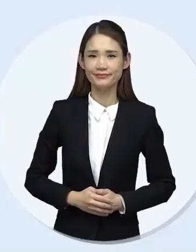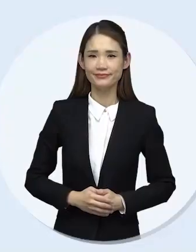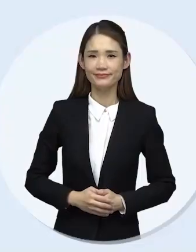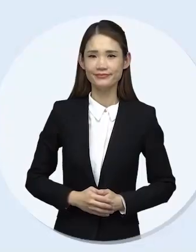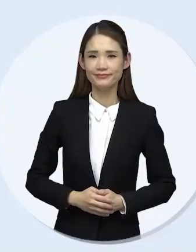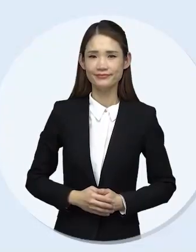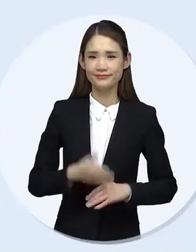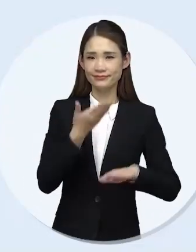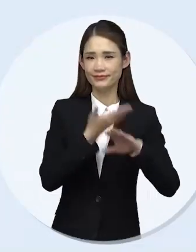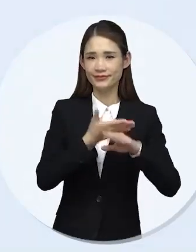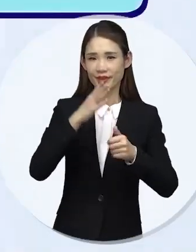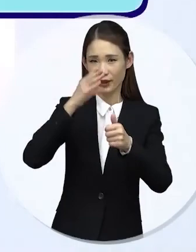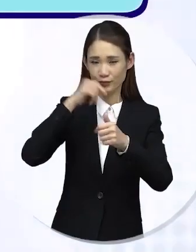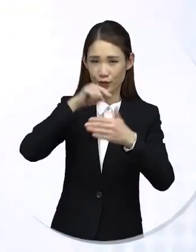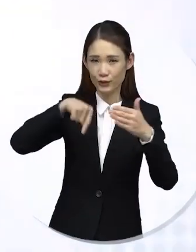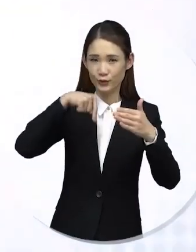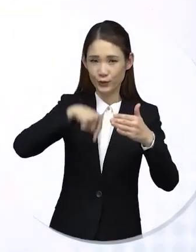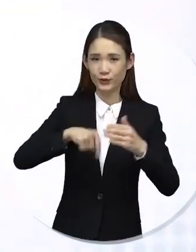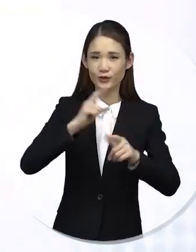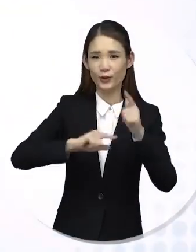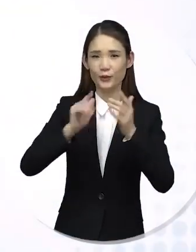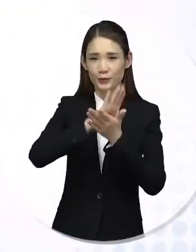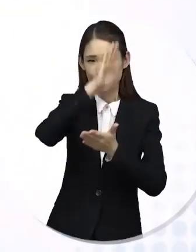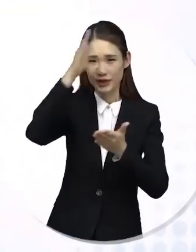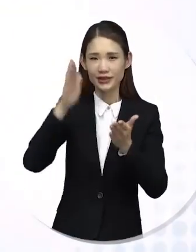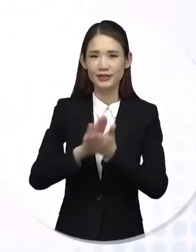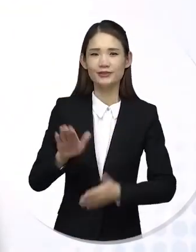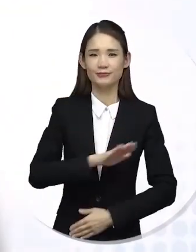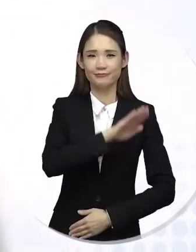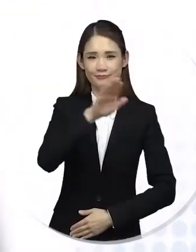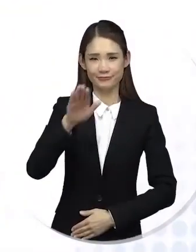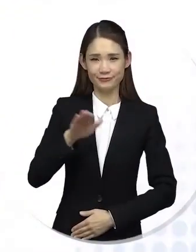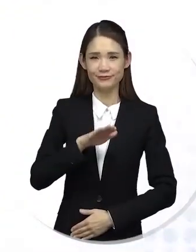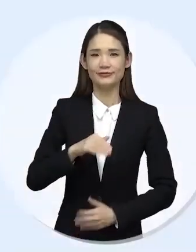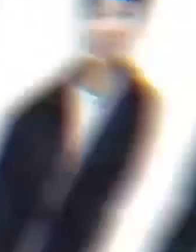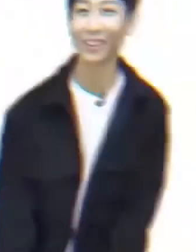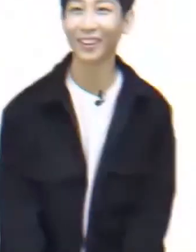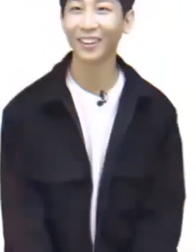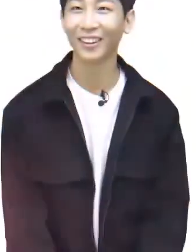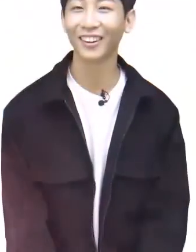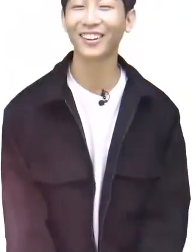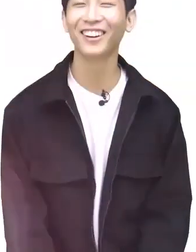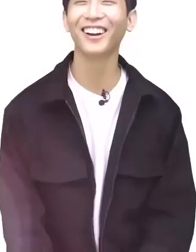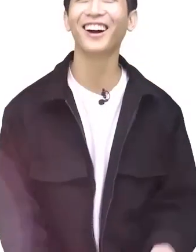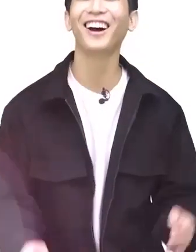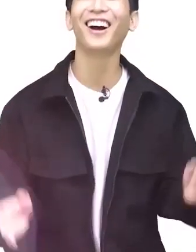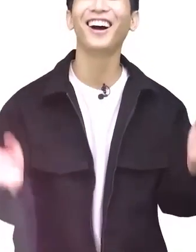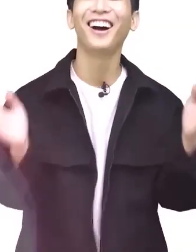다름과 닮음 속에서 더욱 빛나는 우리.